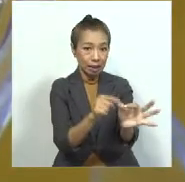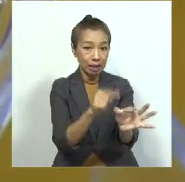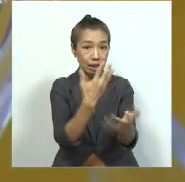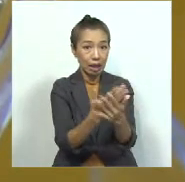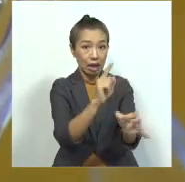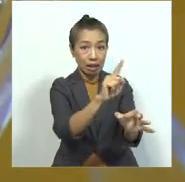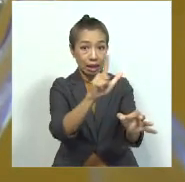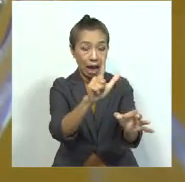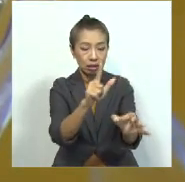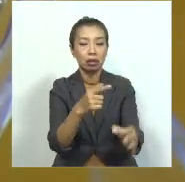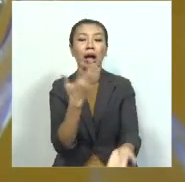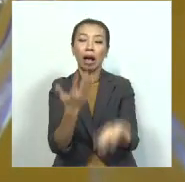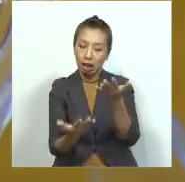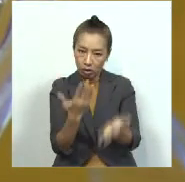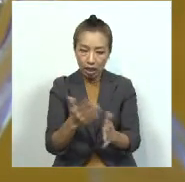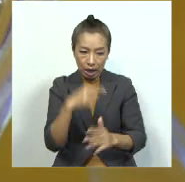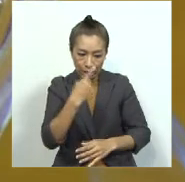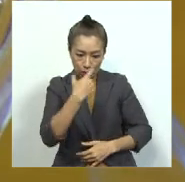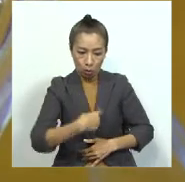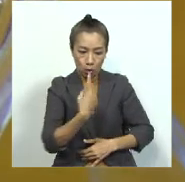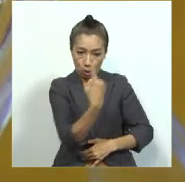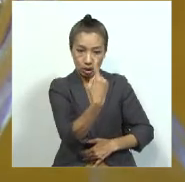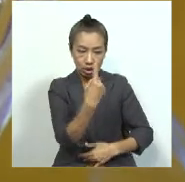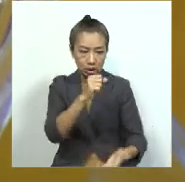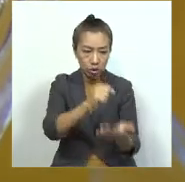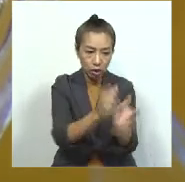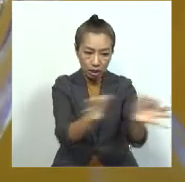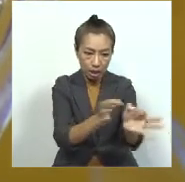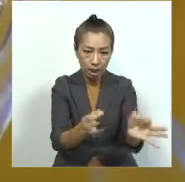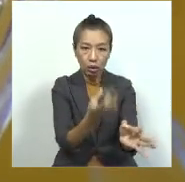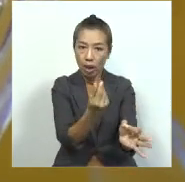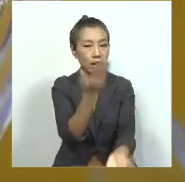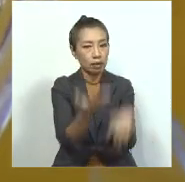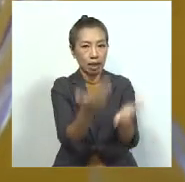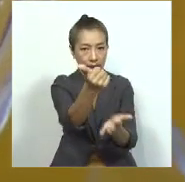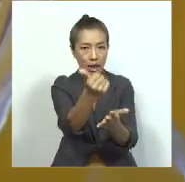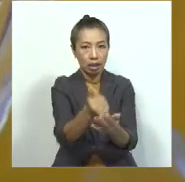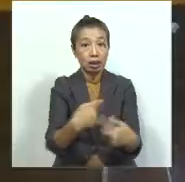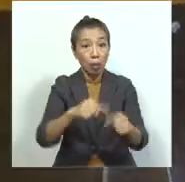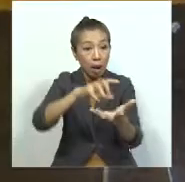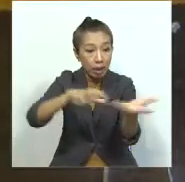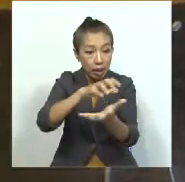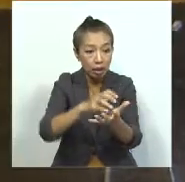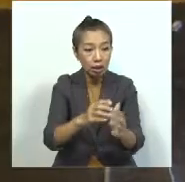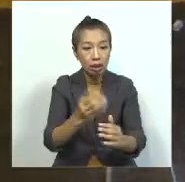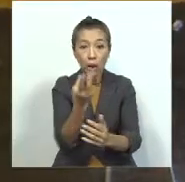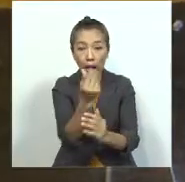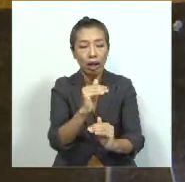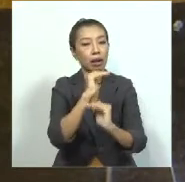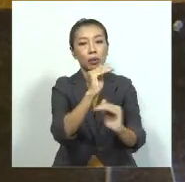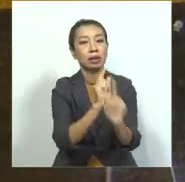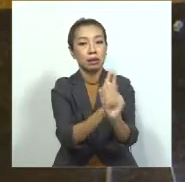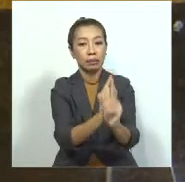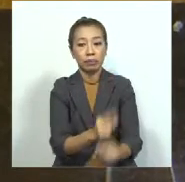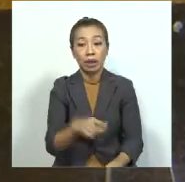าทเนี่ยจะไม่จำกัดจำนวนต่อคนแต่ว่าจะไม่เกินตามจำนวนที่ผลิตนะครับโดยสำหรับใครก็ตามที่ไปจองนะครับก็